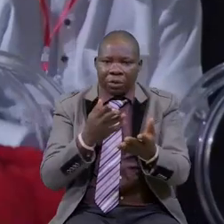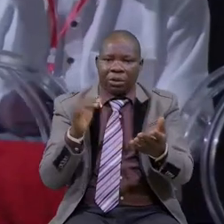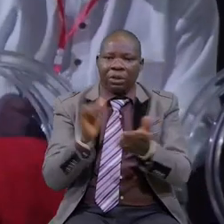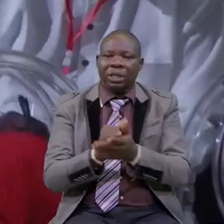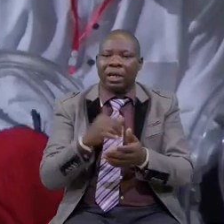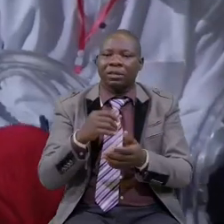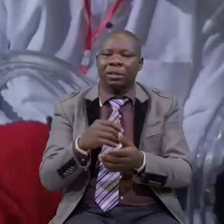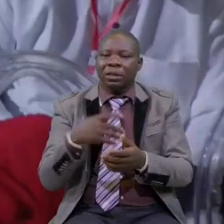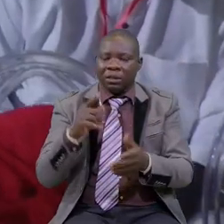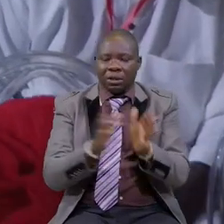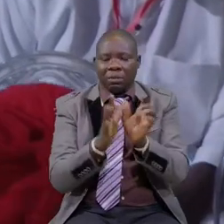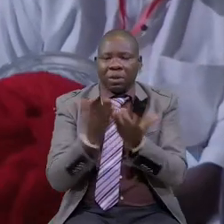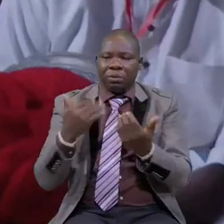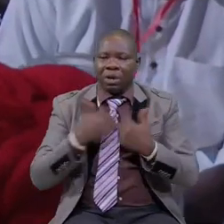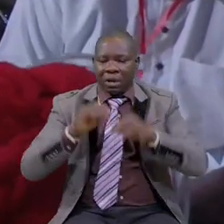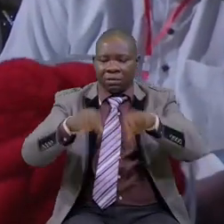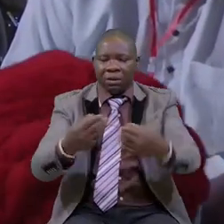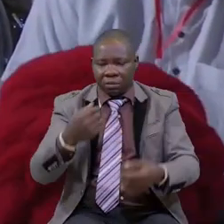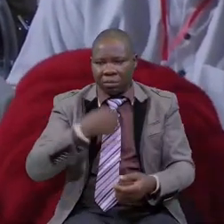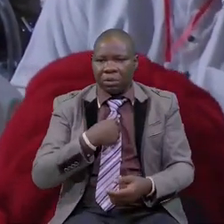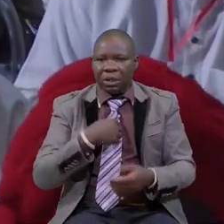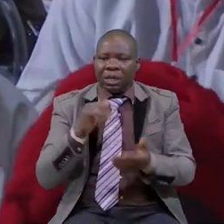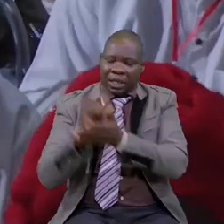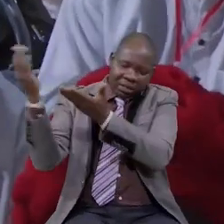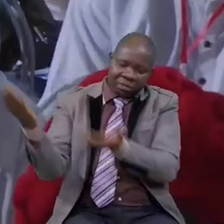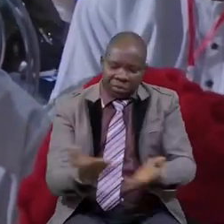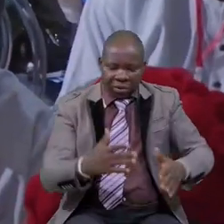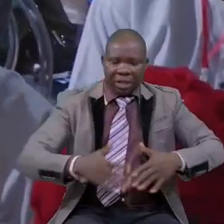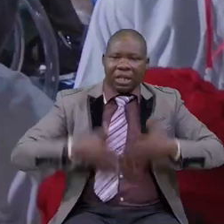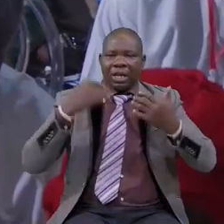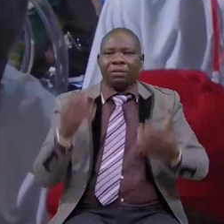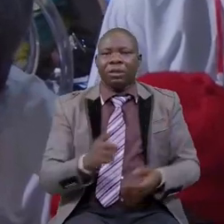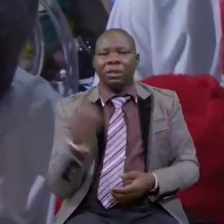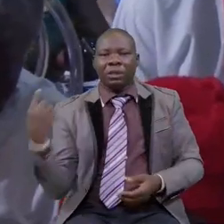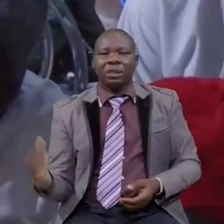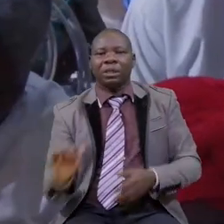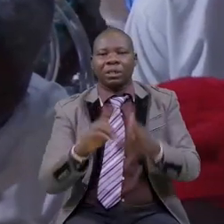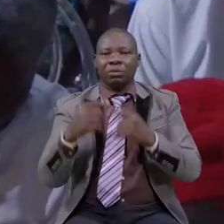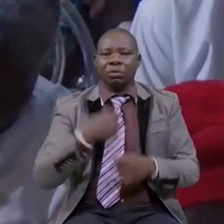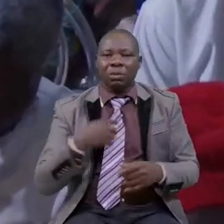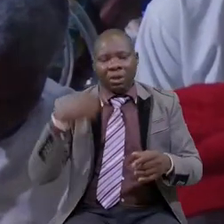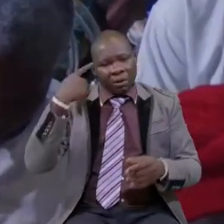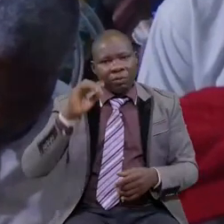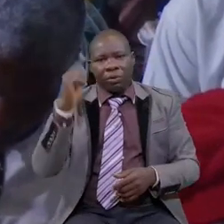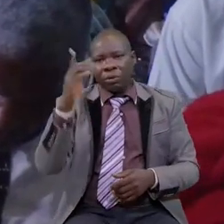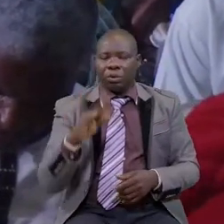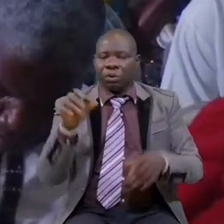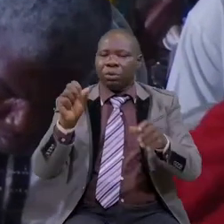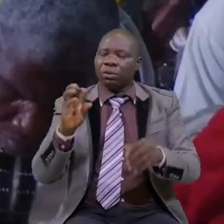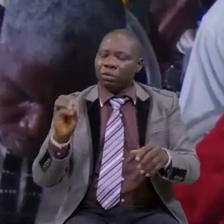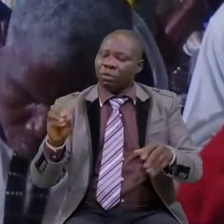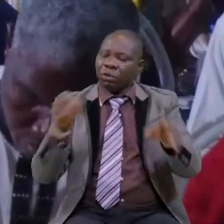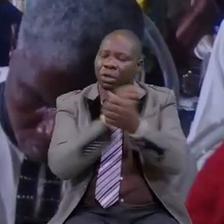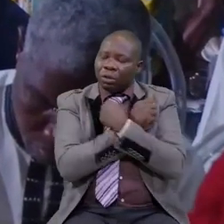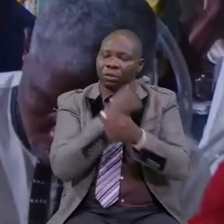l'information que la Bible m'a donnée, qui apporte la vie éternelle. Que Dieu a tant aimé le monde qu'il a donné